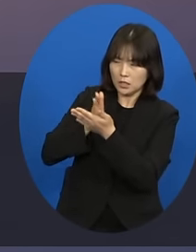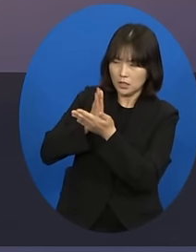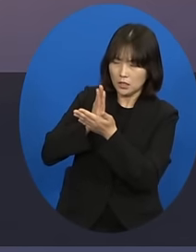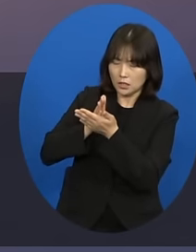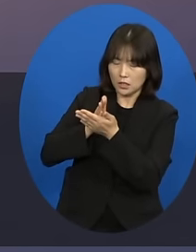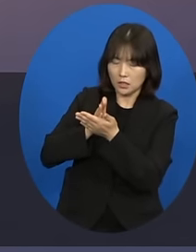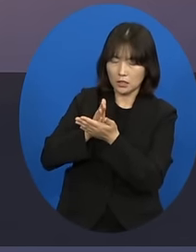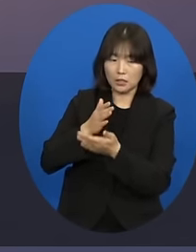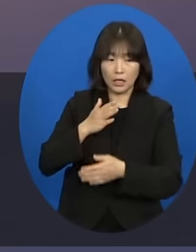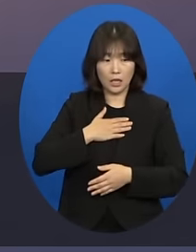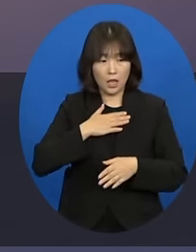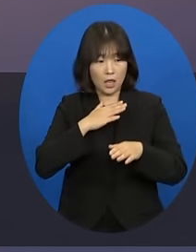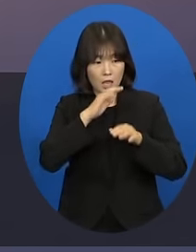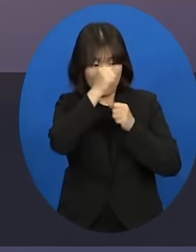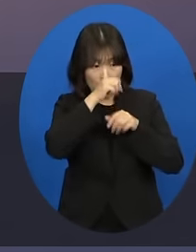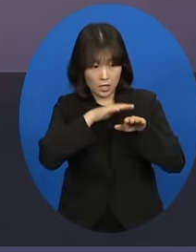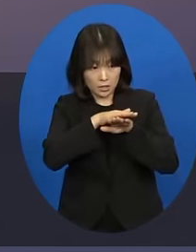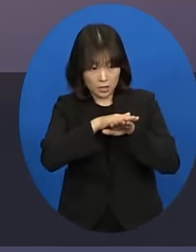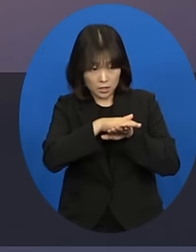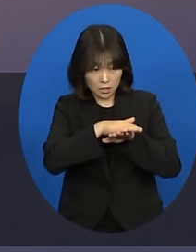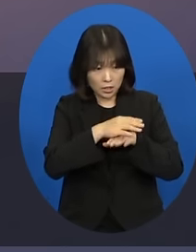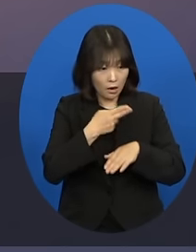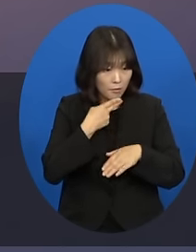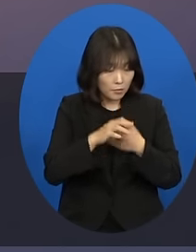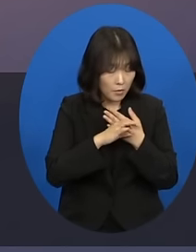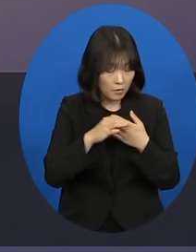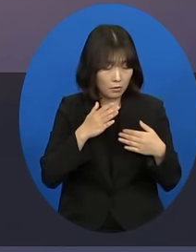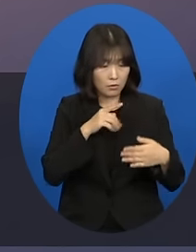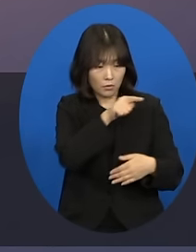않으면 너는 나와 아무 상관이 없다.